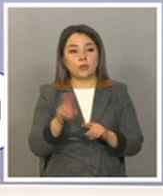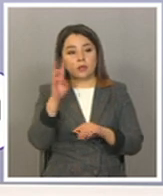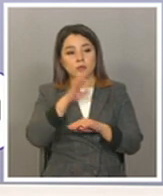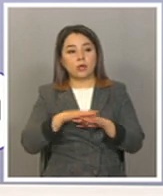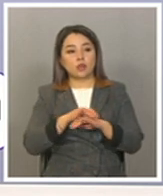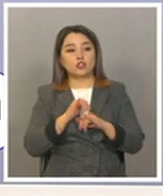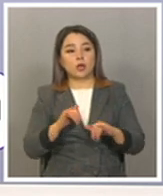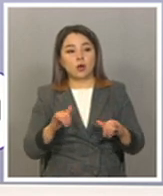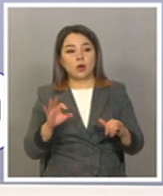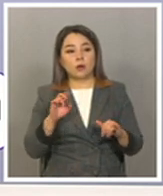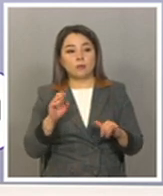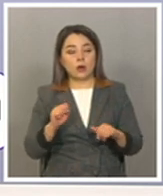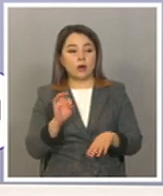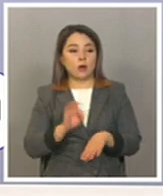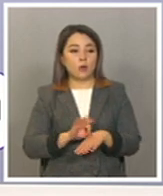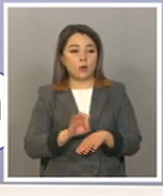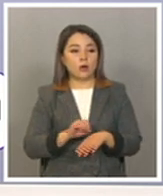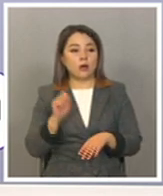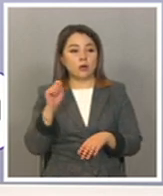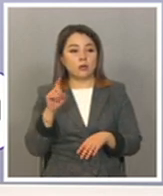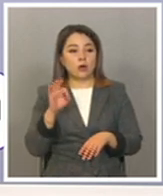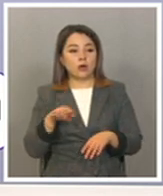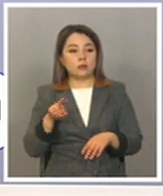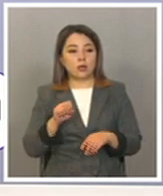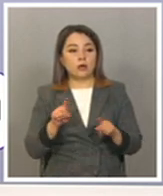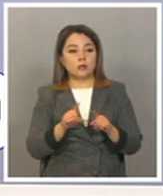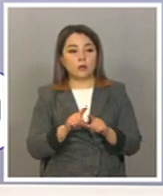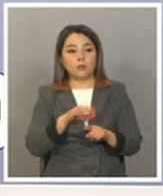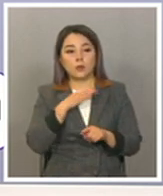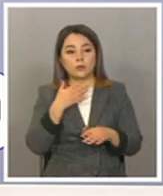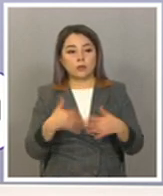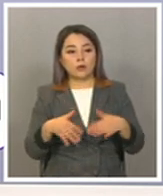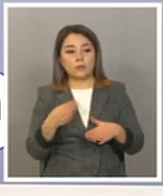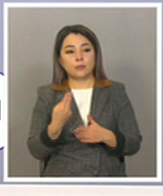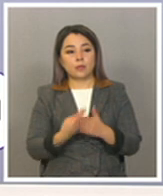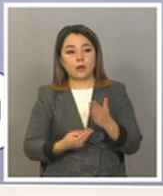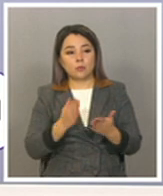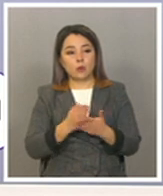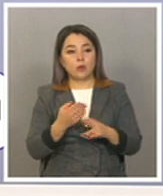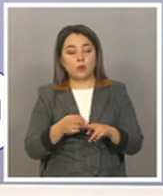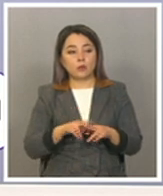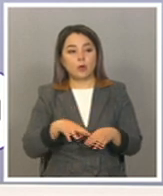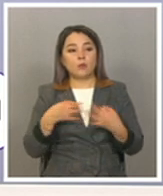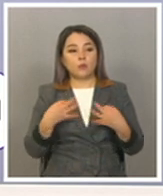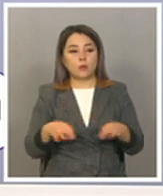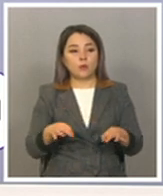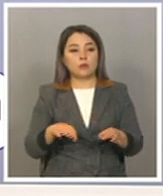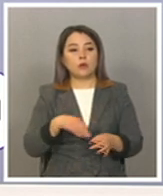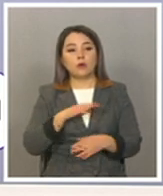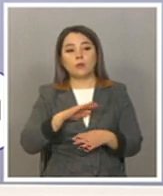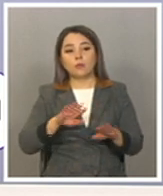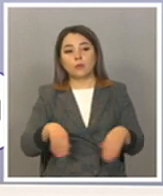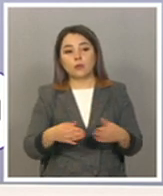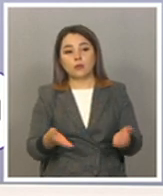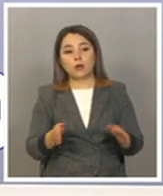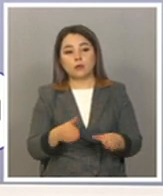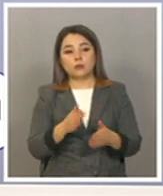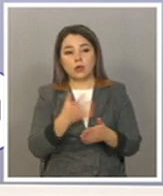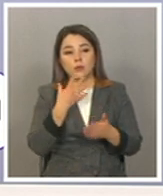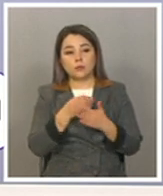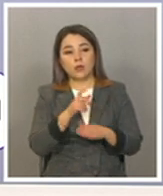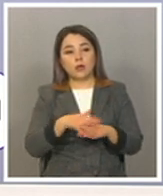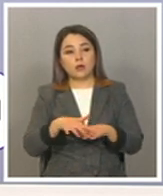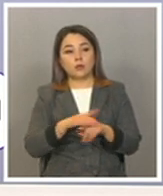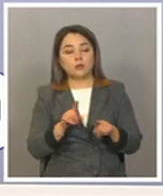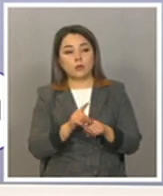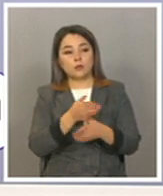жайлаған оба ауруы да Алтын Орда мемлекетін біраз әлсіретті. Бос қаңырап қалған ауылдарда халықтардың болмауы ол